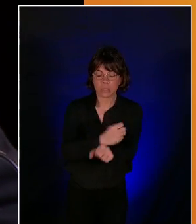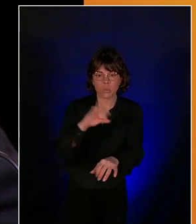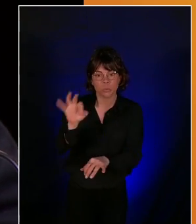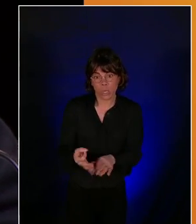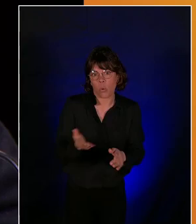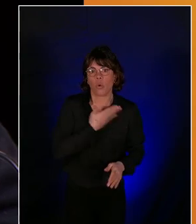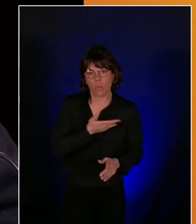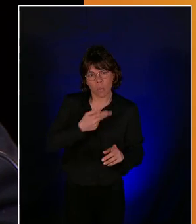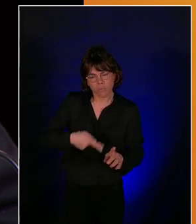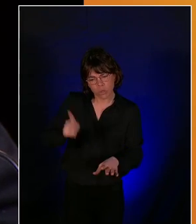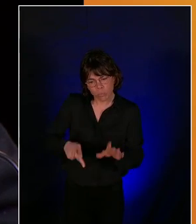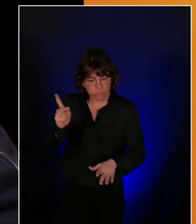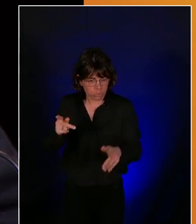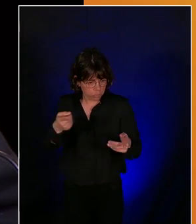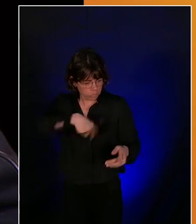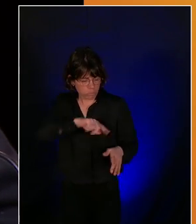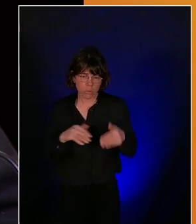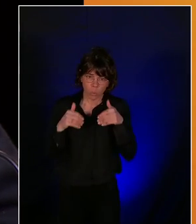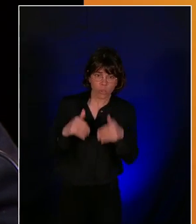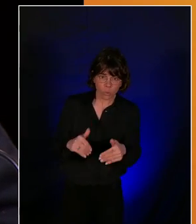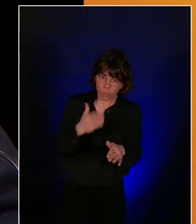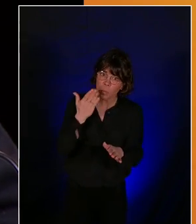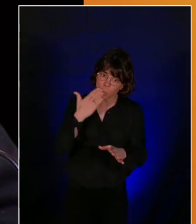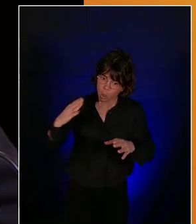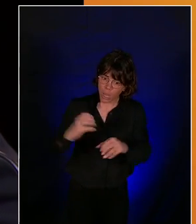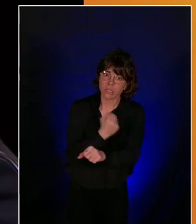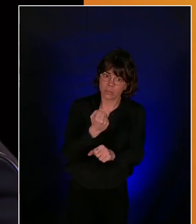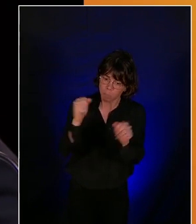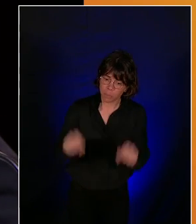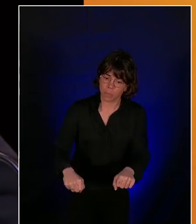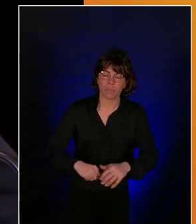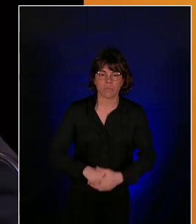heureusement et surtout si on continue elles vont l'être encore plus gagnantes